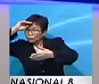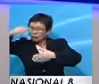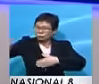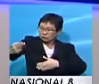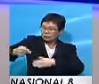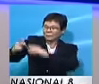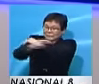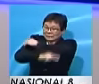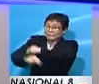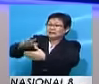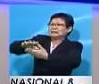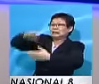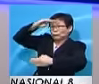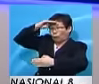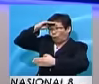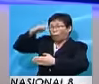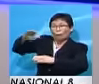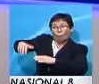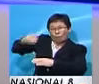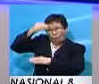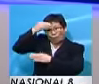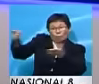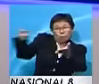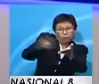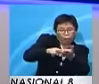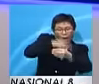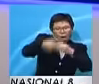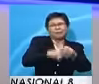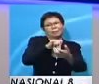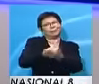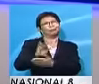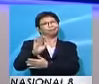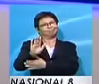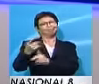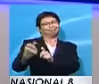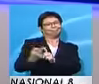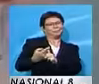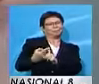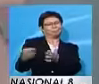negeri Johor sebelum mengeluarkan sebarang kenyataan mengenainya.